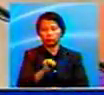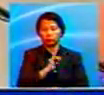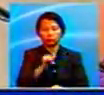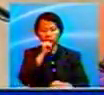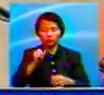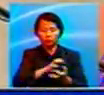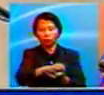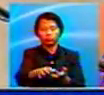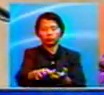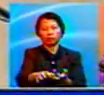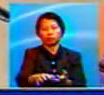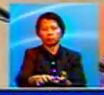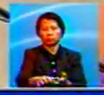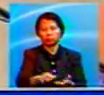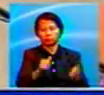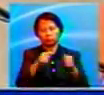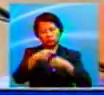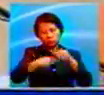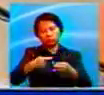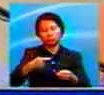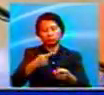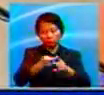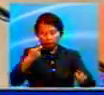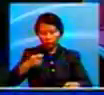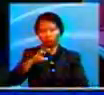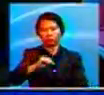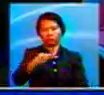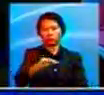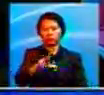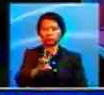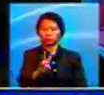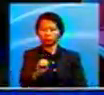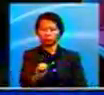unaffected by the MH370 issue.